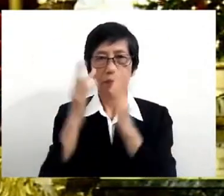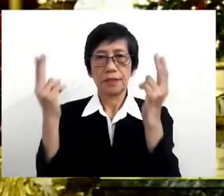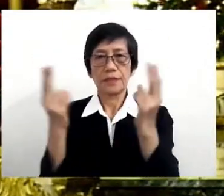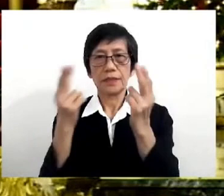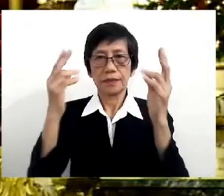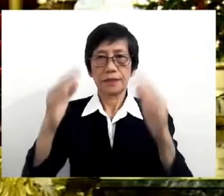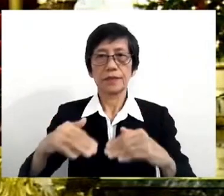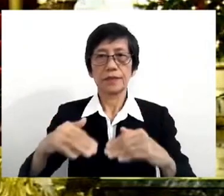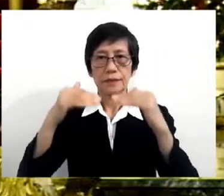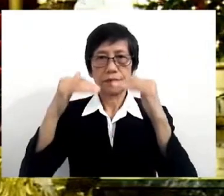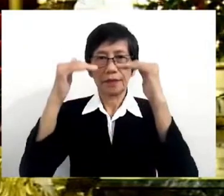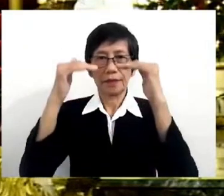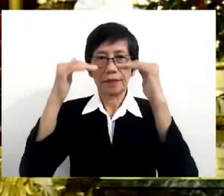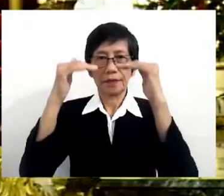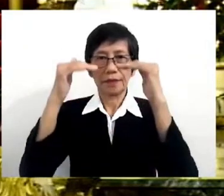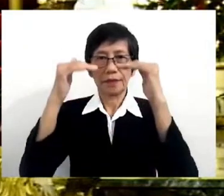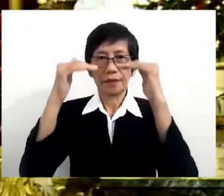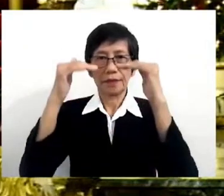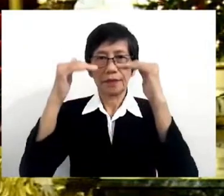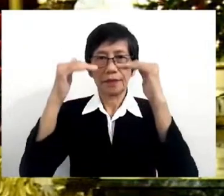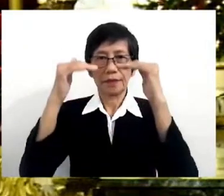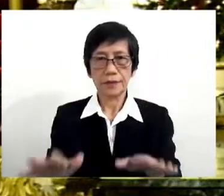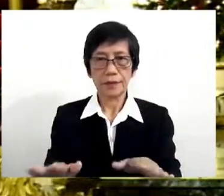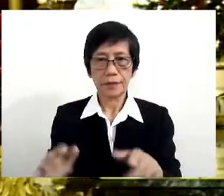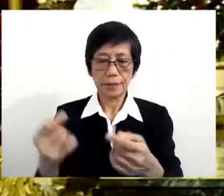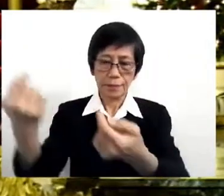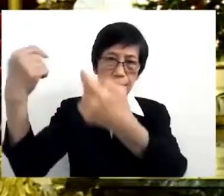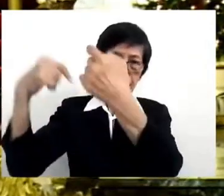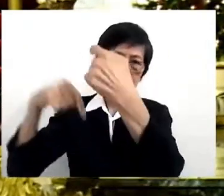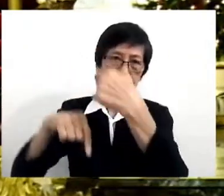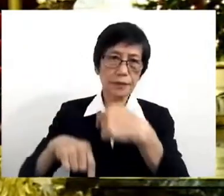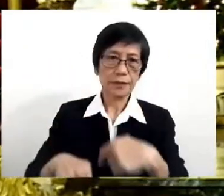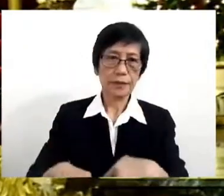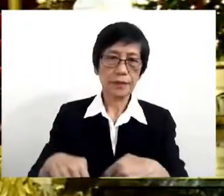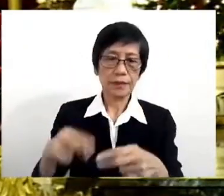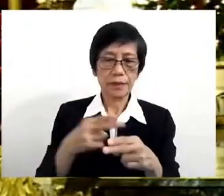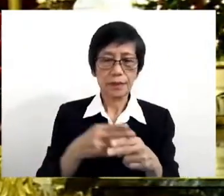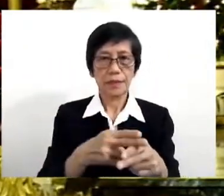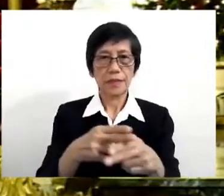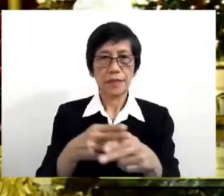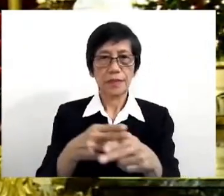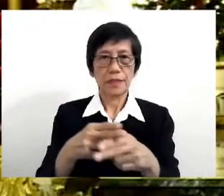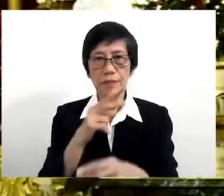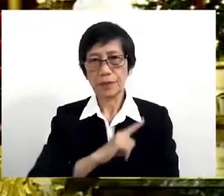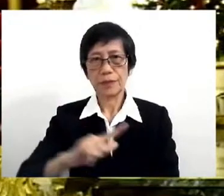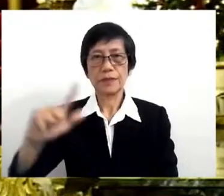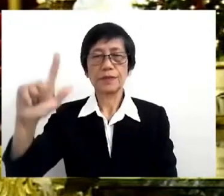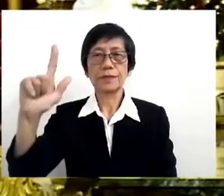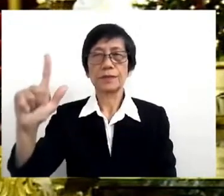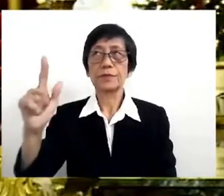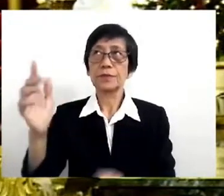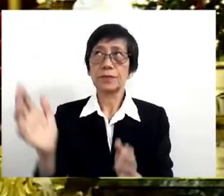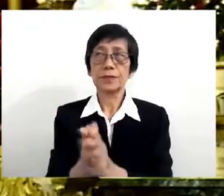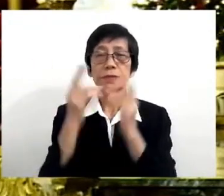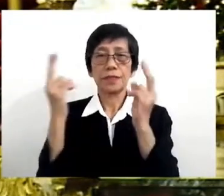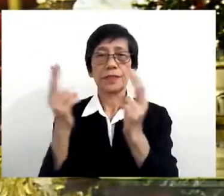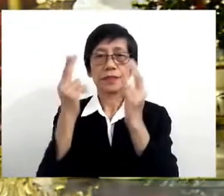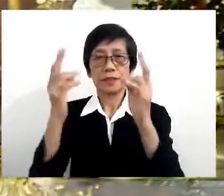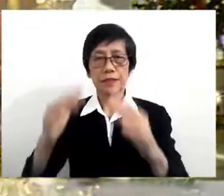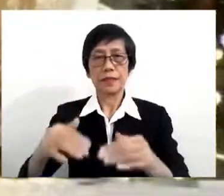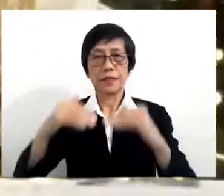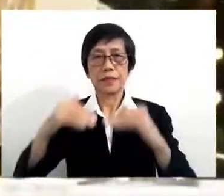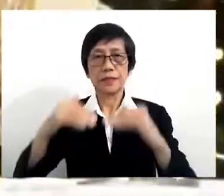kaitaasan. Pinagpala ang naparirito sa ngalan ng Panginoon, o sana sa